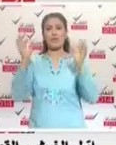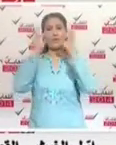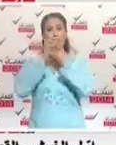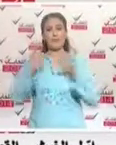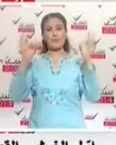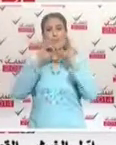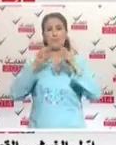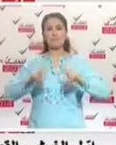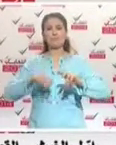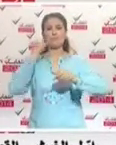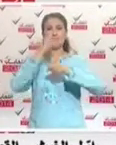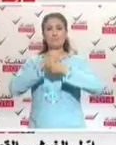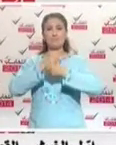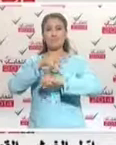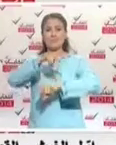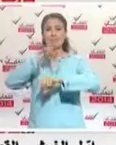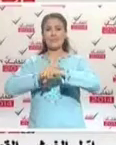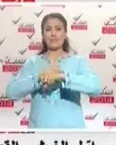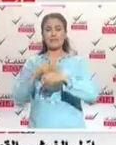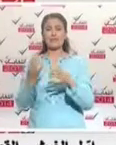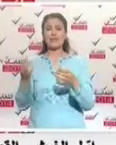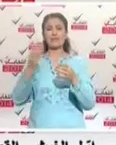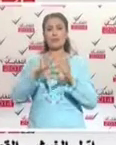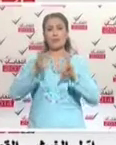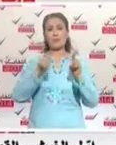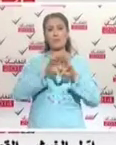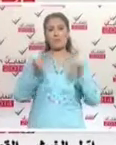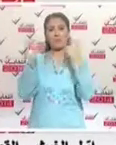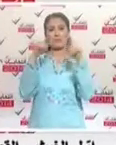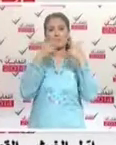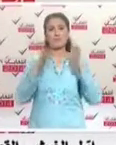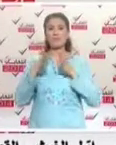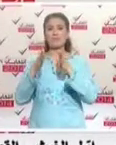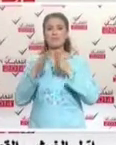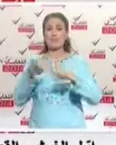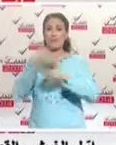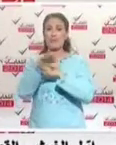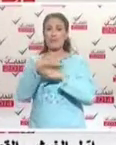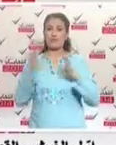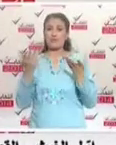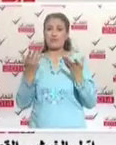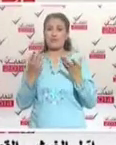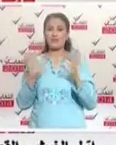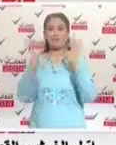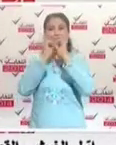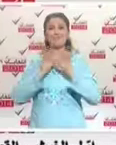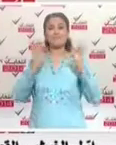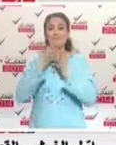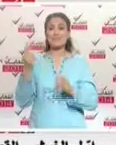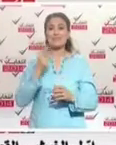نحن ما عندناش موارد رزق يزيدوا 932 هذوم على جنب يولي ما عادش عنا مورد رزق